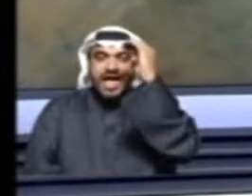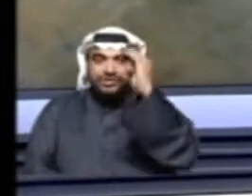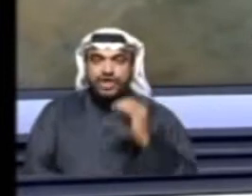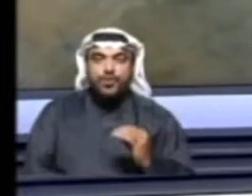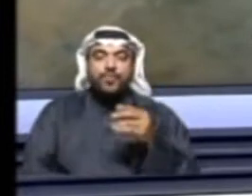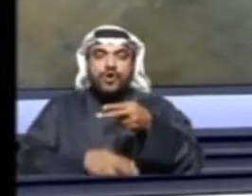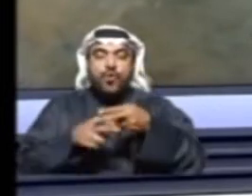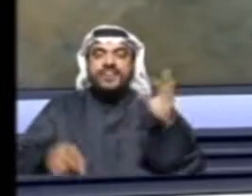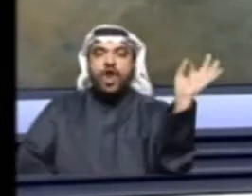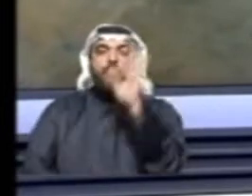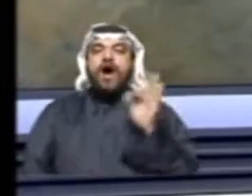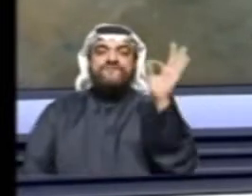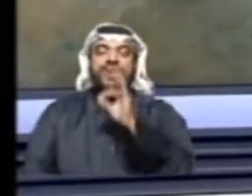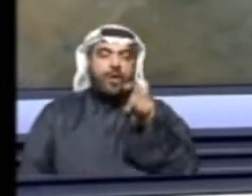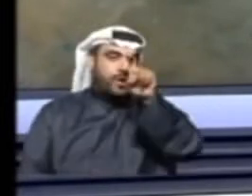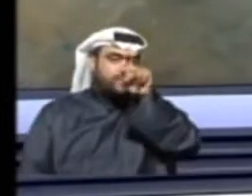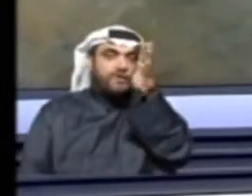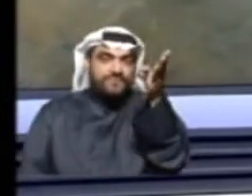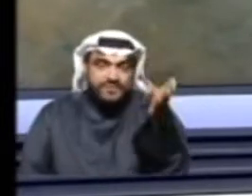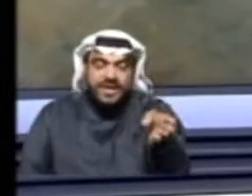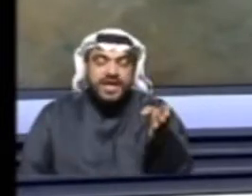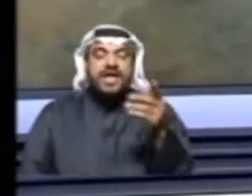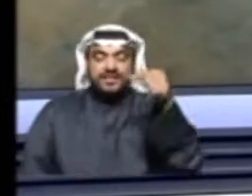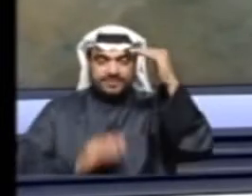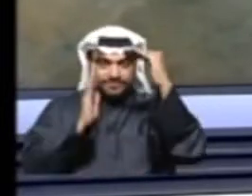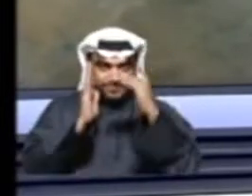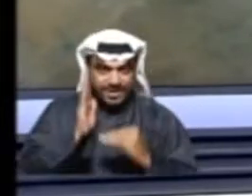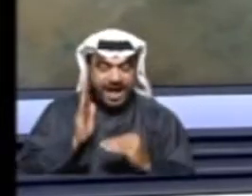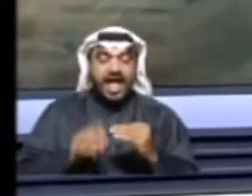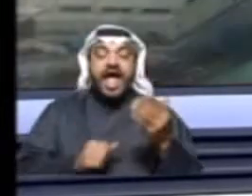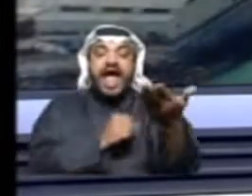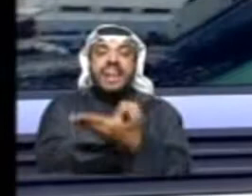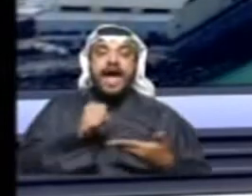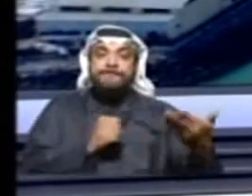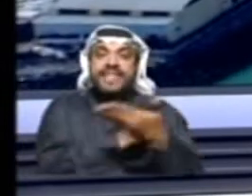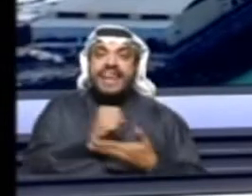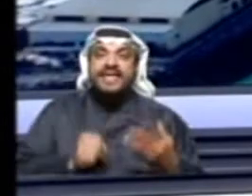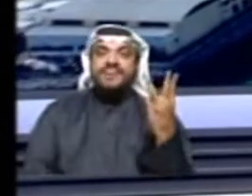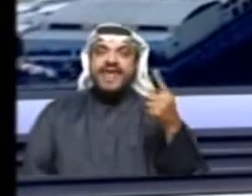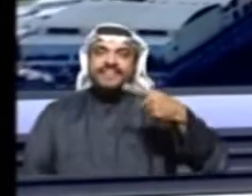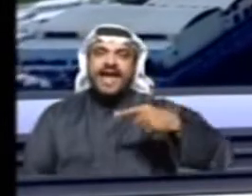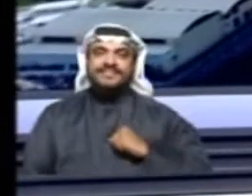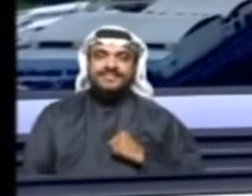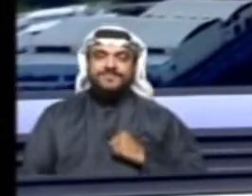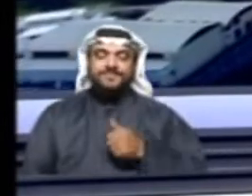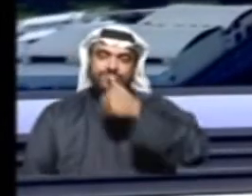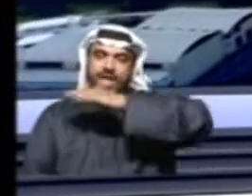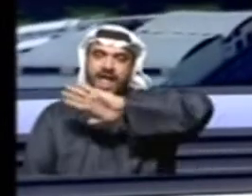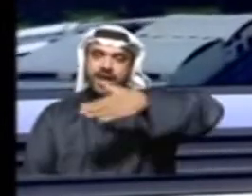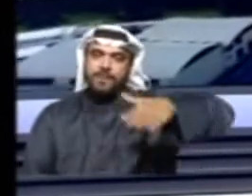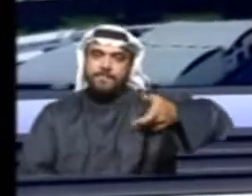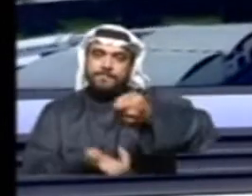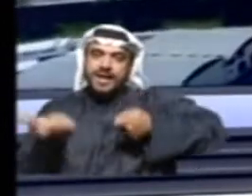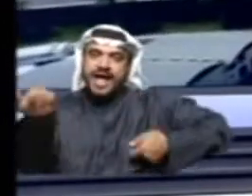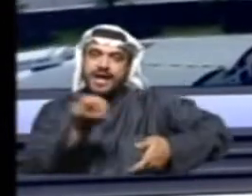ما بين الوفرة والنويصيب، أما شمالا في العبدلي متوقع تصل إلى 13 درجة مئوية. البحر خلال 24 ساعة القادمة راح